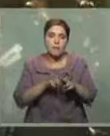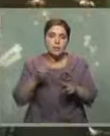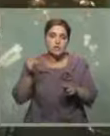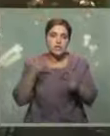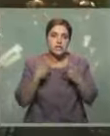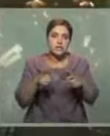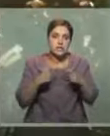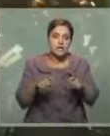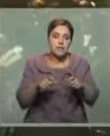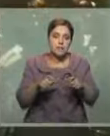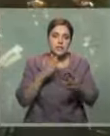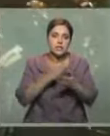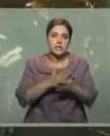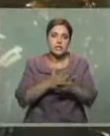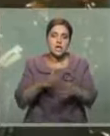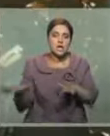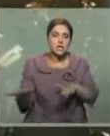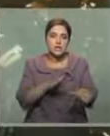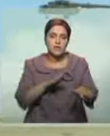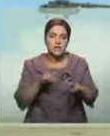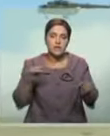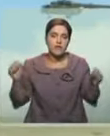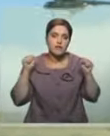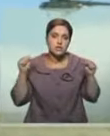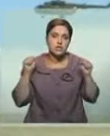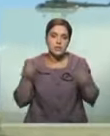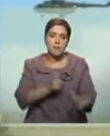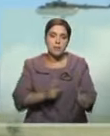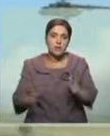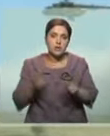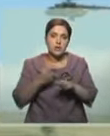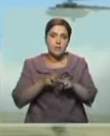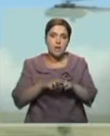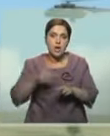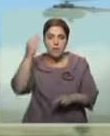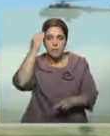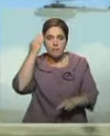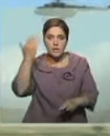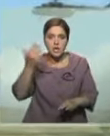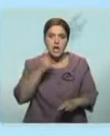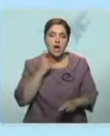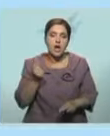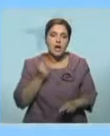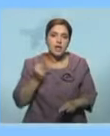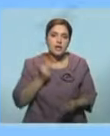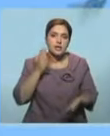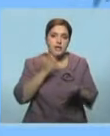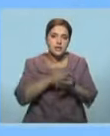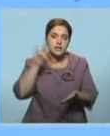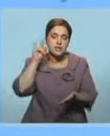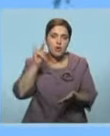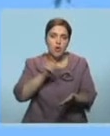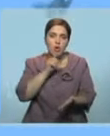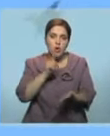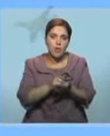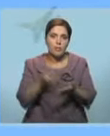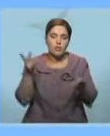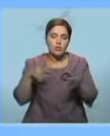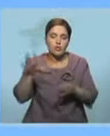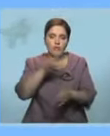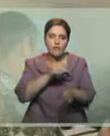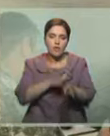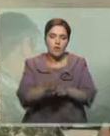огневой, тактической и физической подготовке. По мнению руководства аэромобильных войск, в постоянной боевой готовности должны находиться не только рядовые, но и